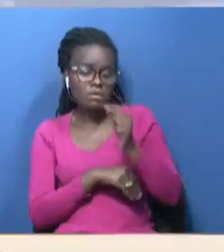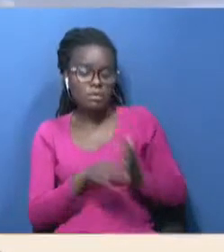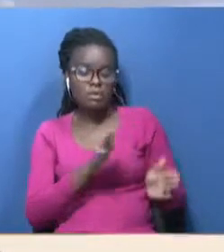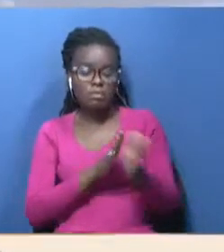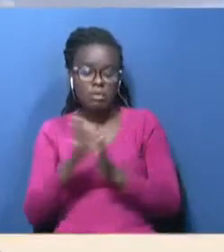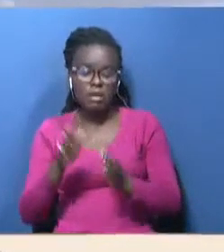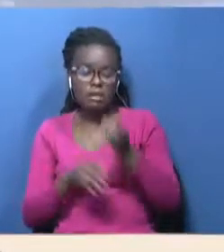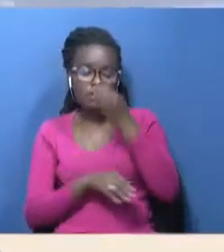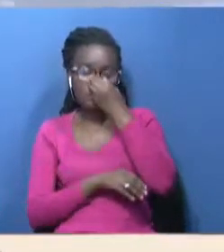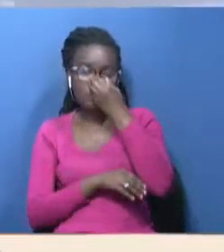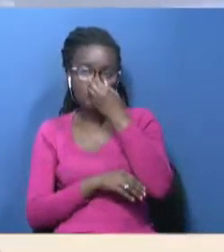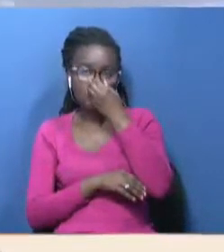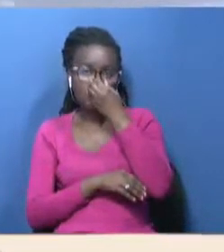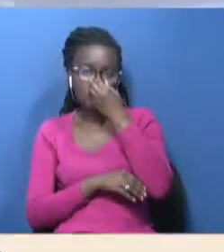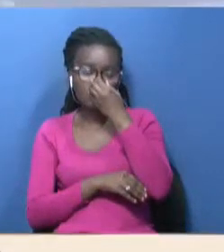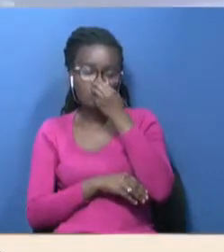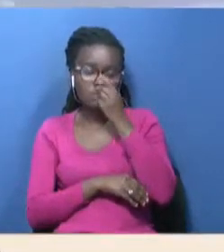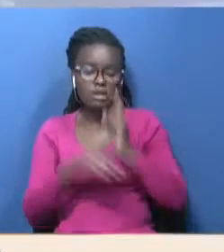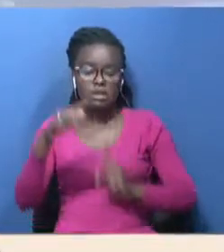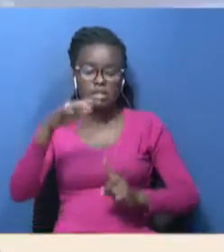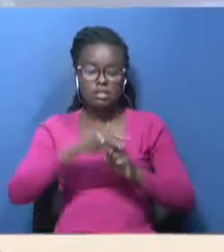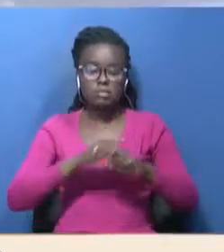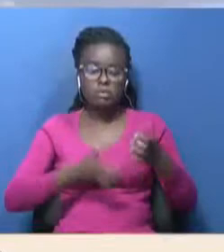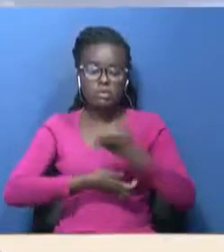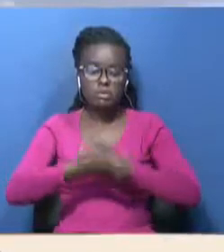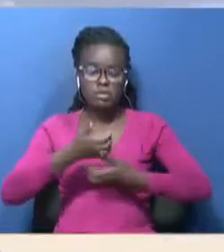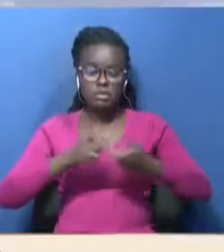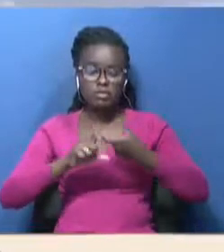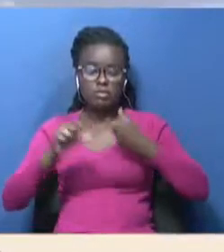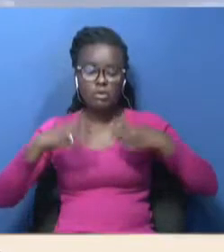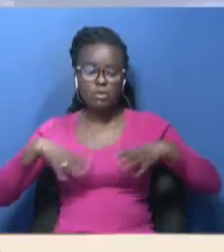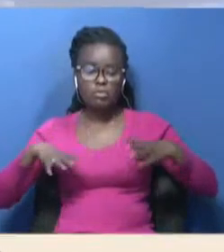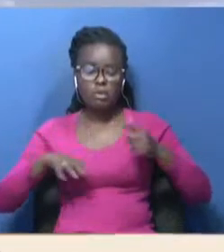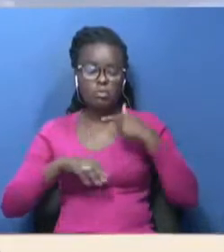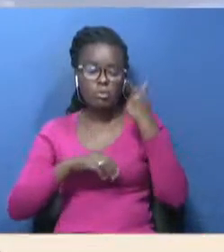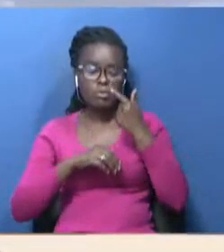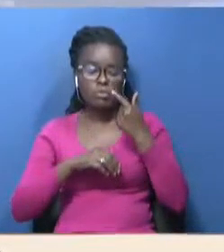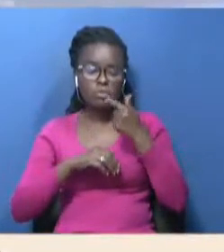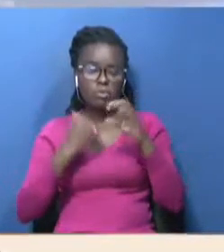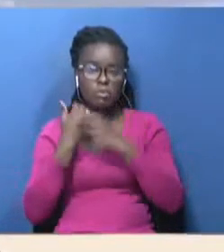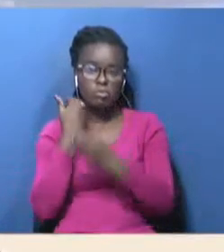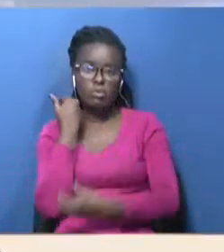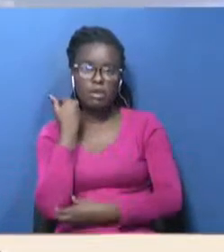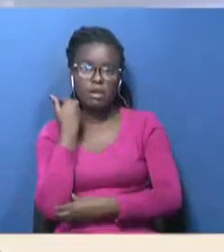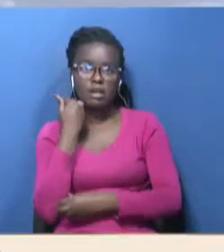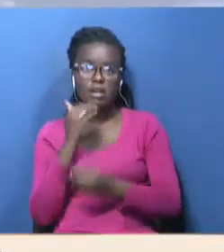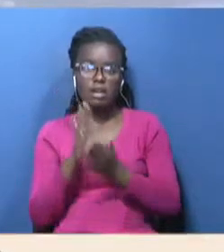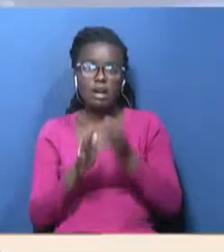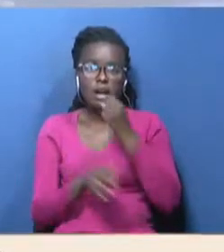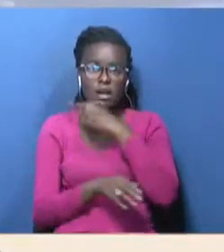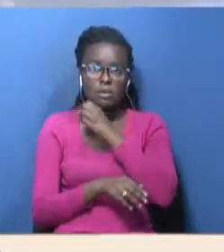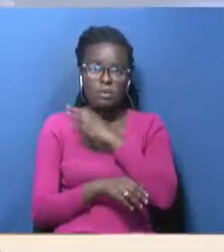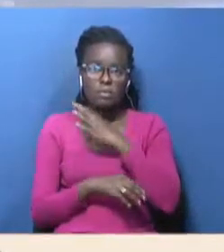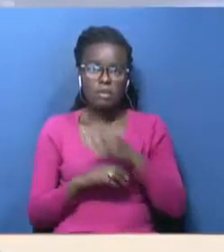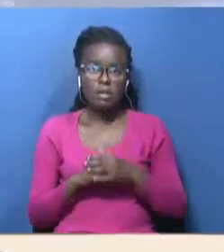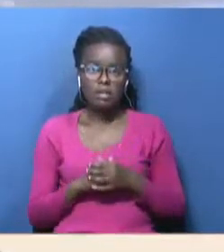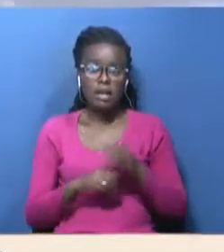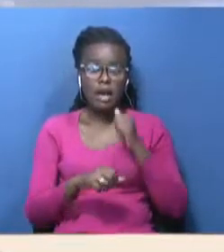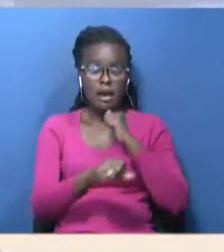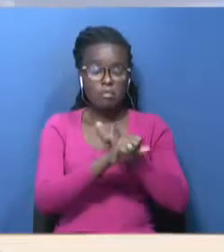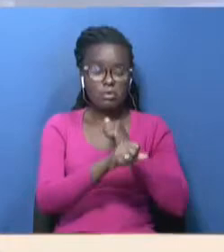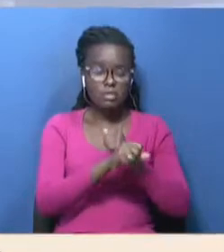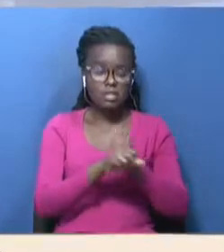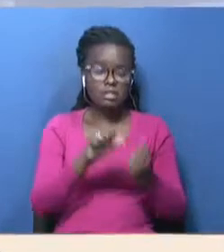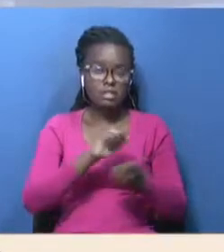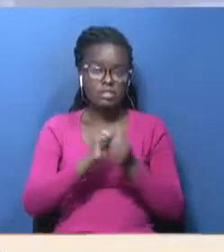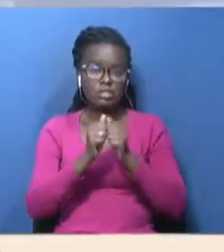Ruto wigie kwarahura wonjoria kuma kuri a Kenya agikiro gia thi guku agiteta mubango kana agitetera mubango wa